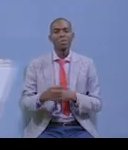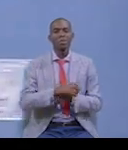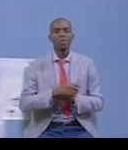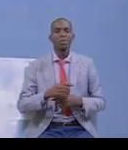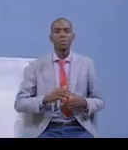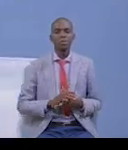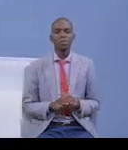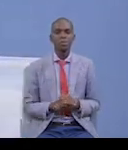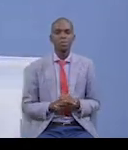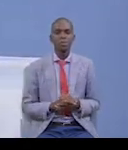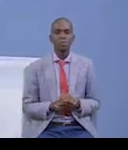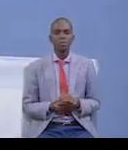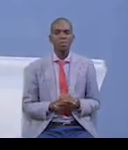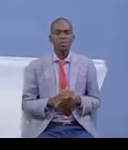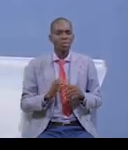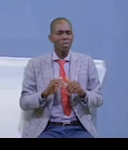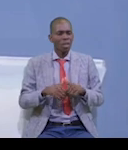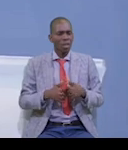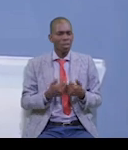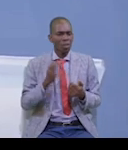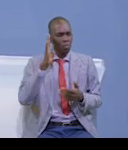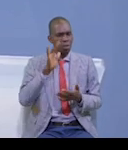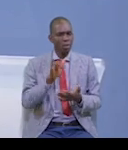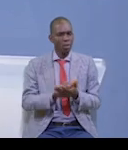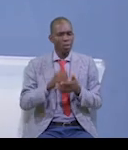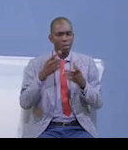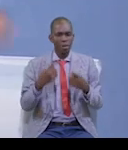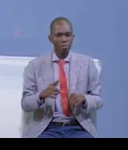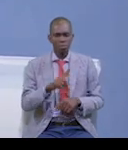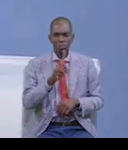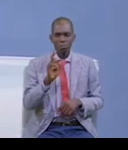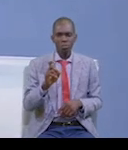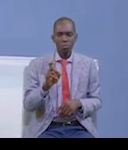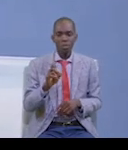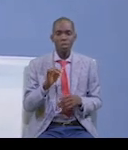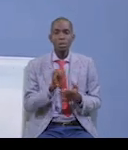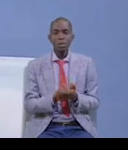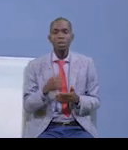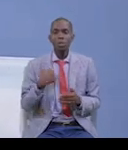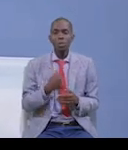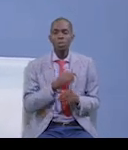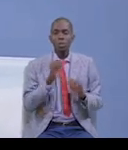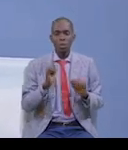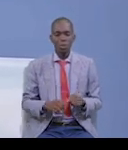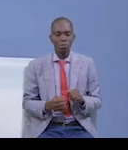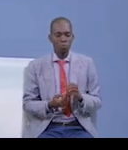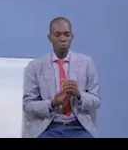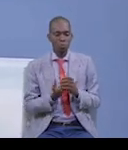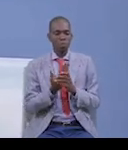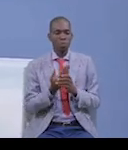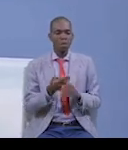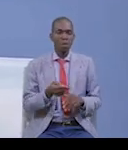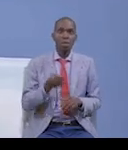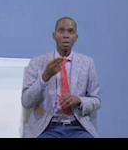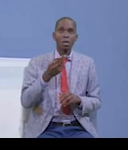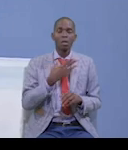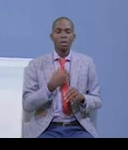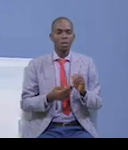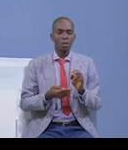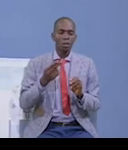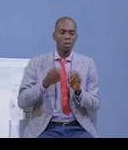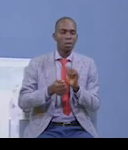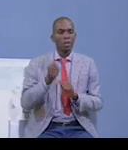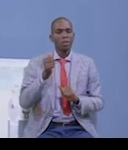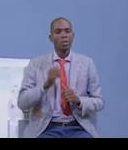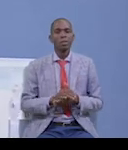రోజు వచ్చే వరకు. How does that happen? కనుక ఇది ఎలా జరుగుతోంది? That we can grow higher and higher. మనము అత్యున్నతంగా